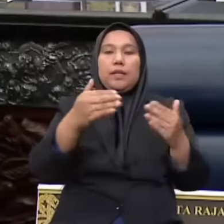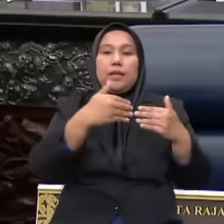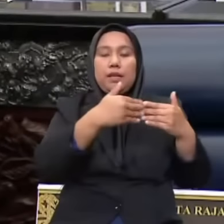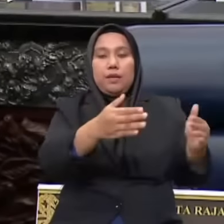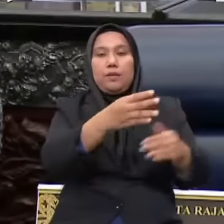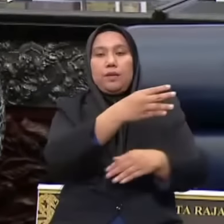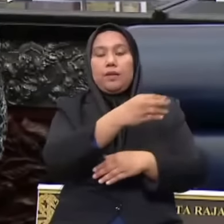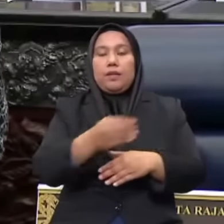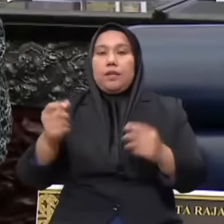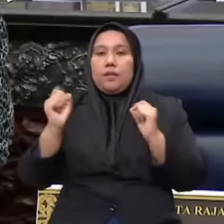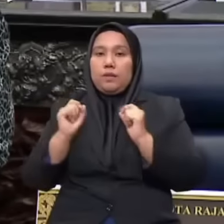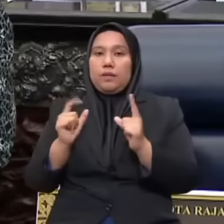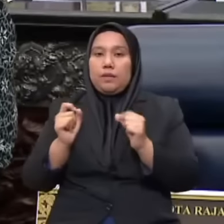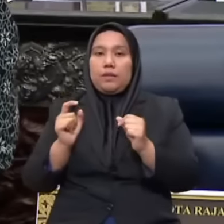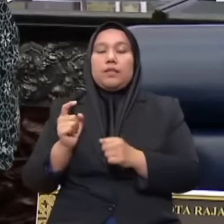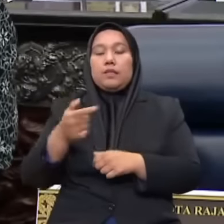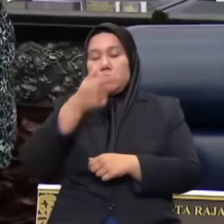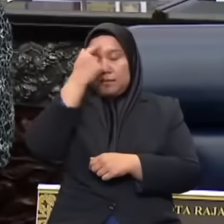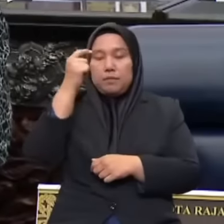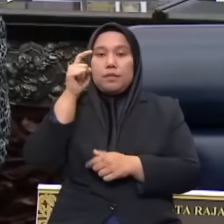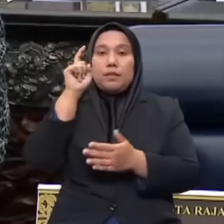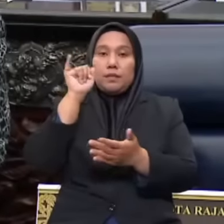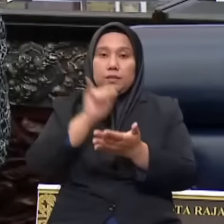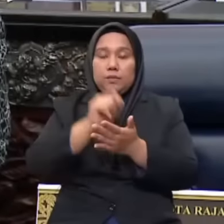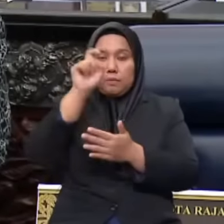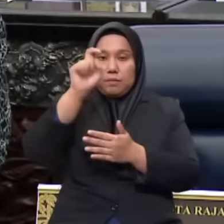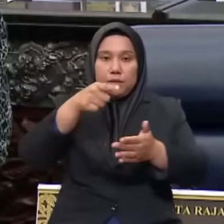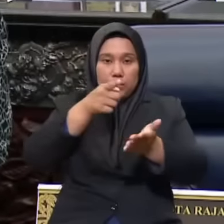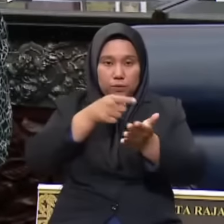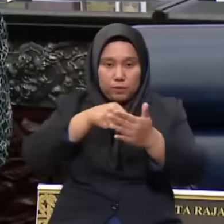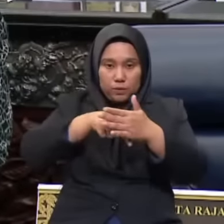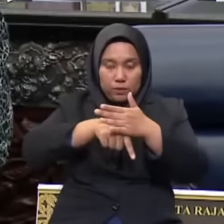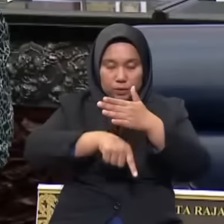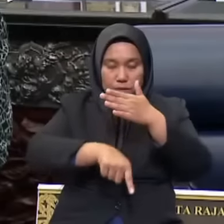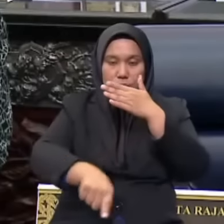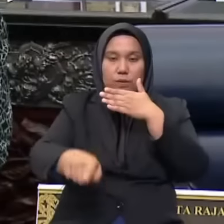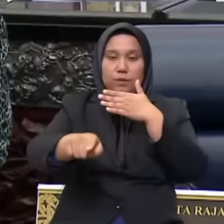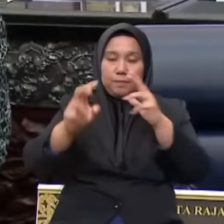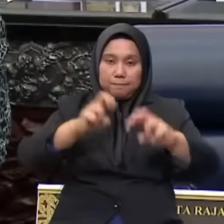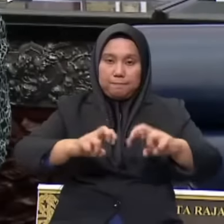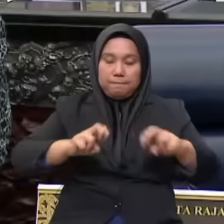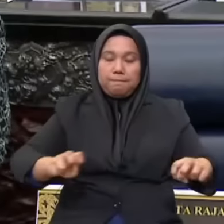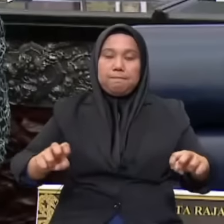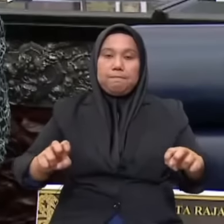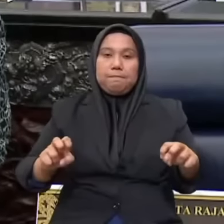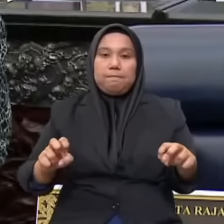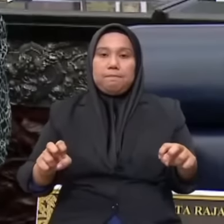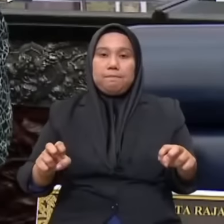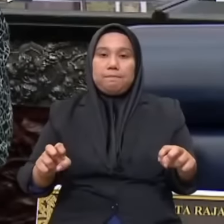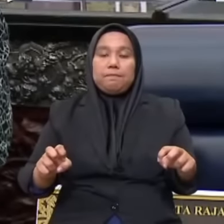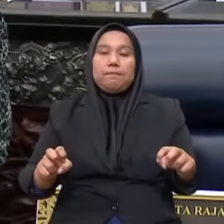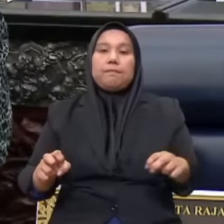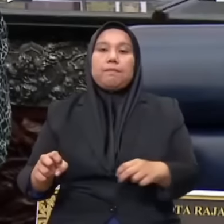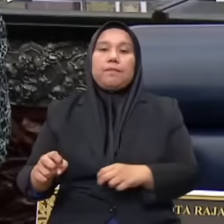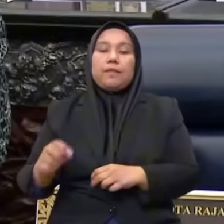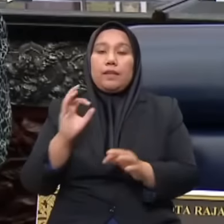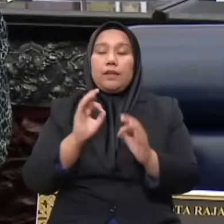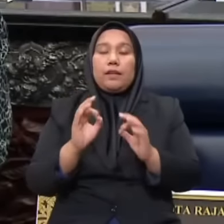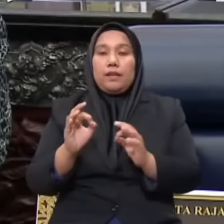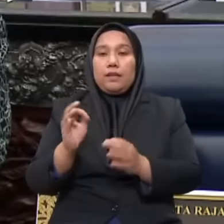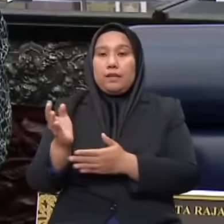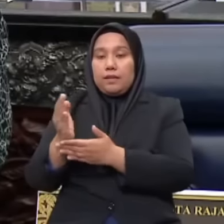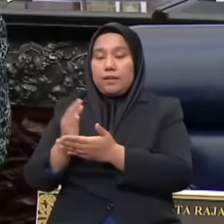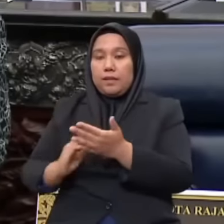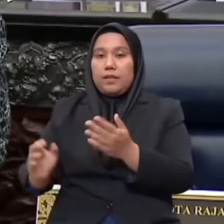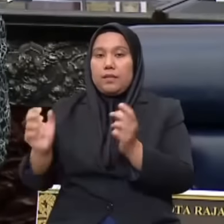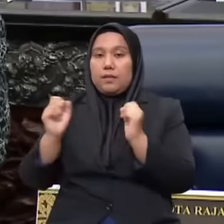diperhalusi, kerana kalau ia dikenakan kepada sektor swasta, Maknanya ia juga perlu dikenakan kepada